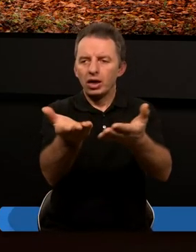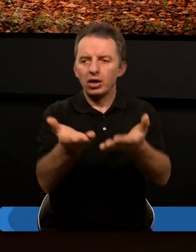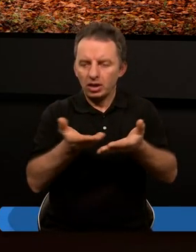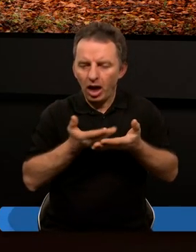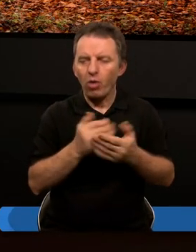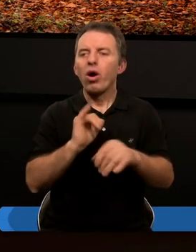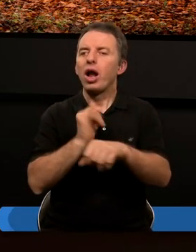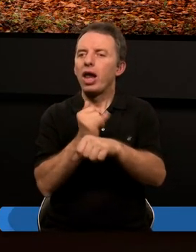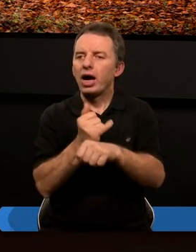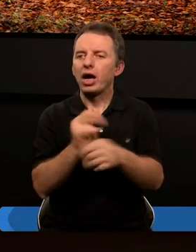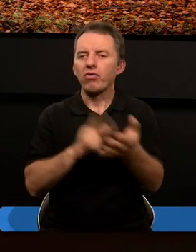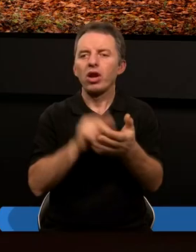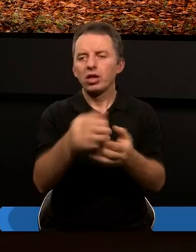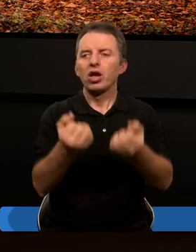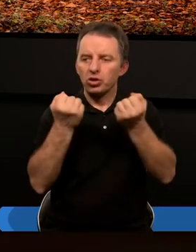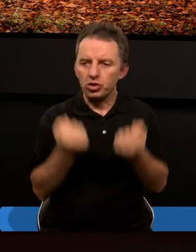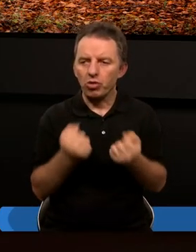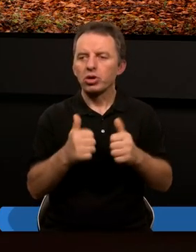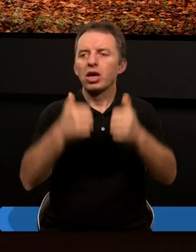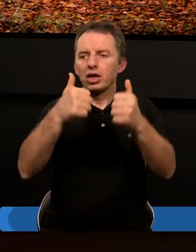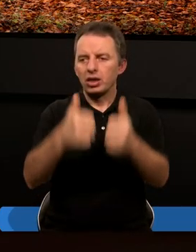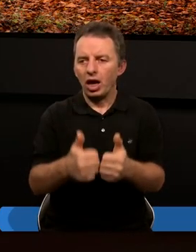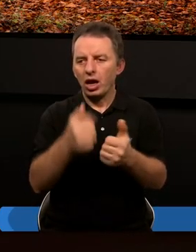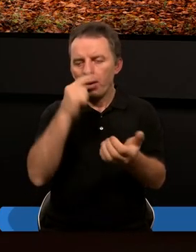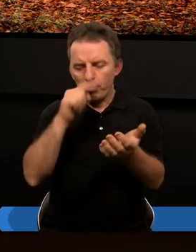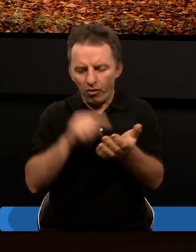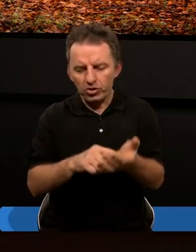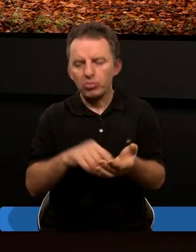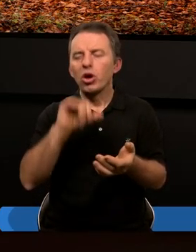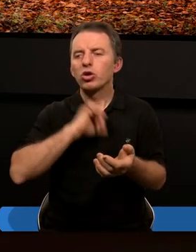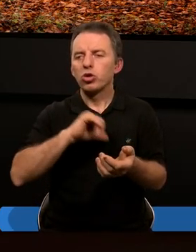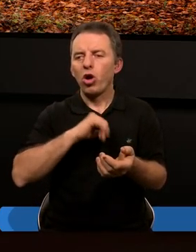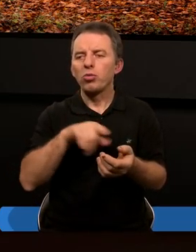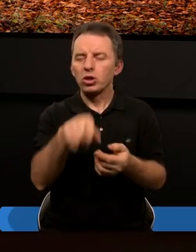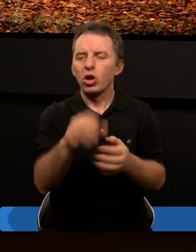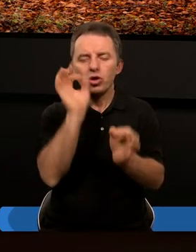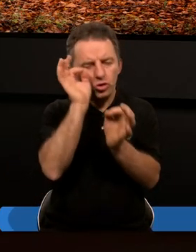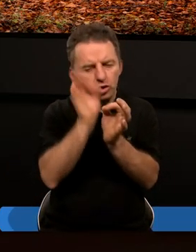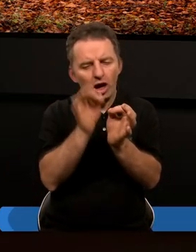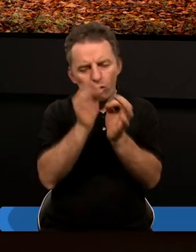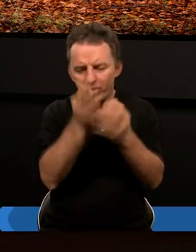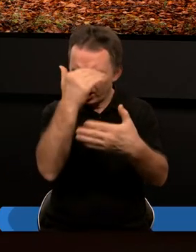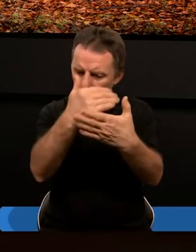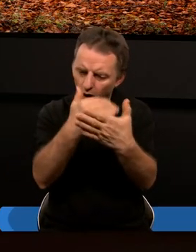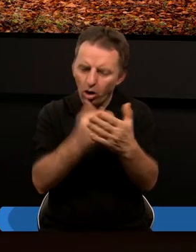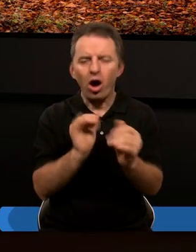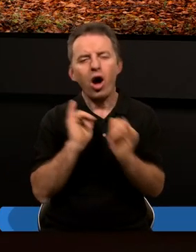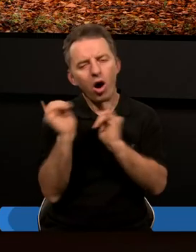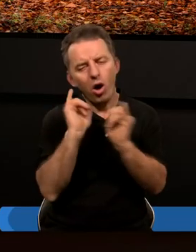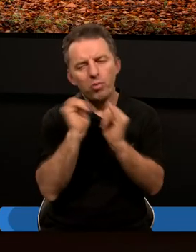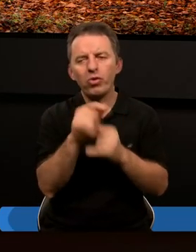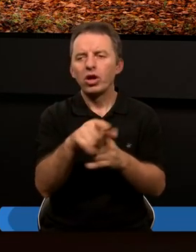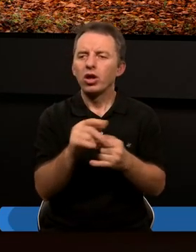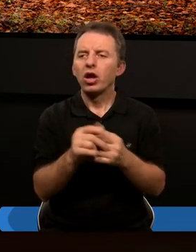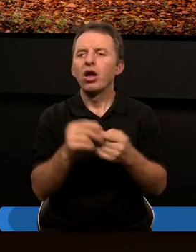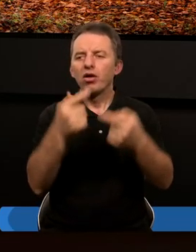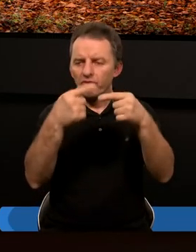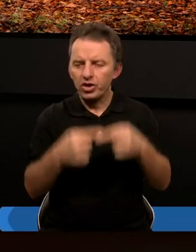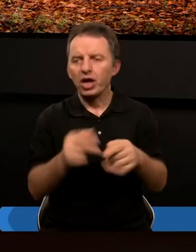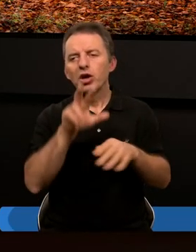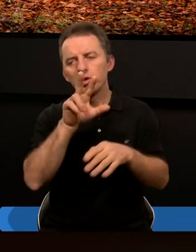lekarstwo na ten ciężki stan? Myślę, że powinniśmy sobie to szczegółowo omówić. Tutaj może odczytamy wiersz